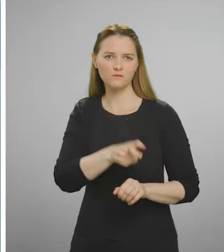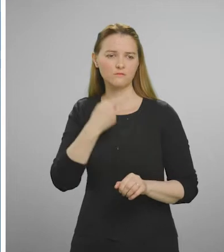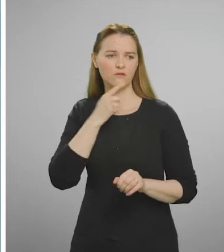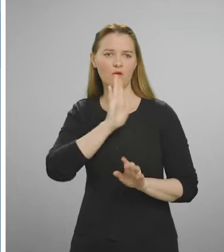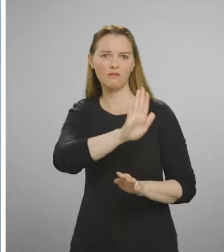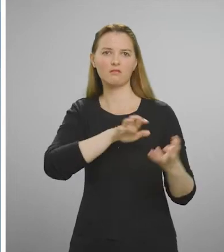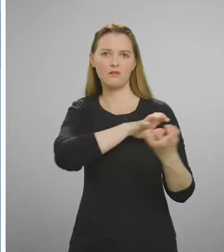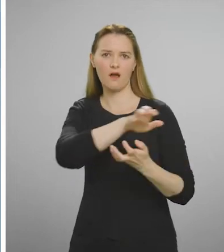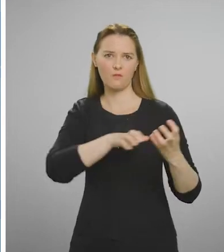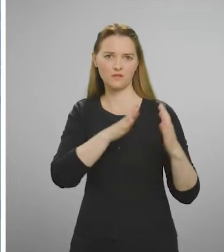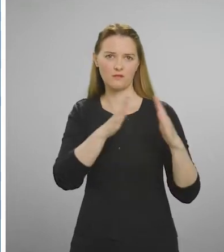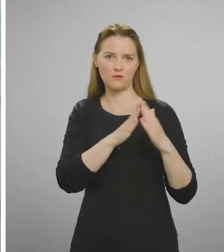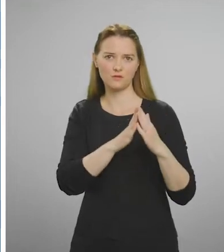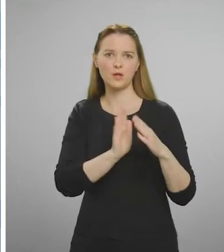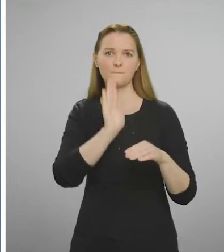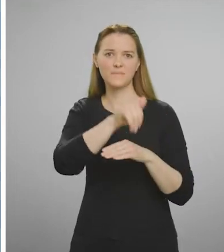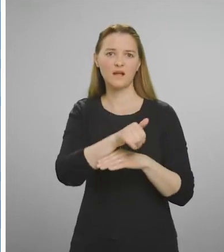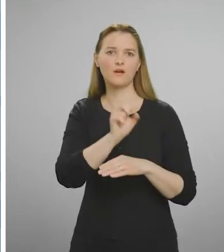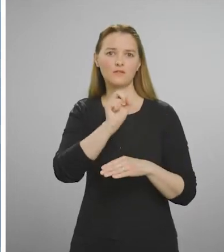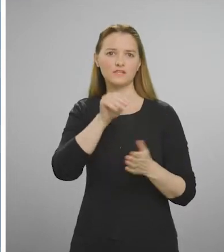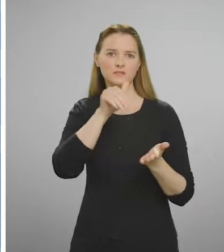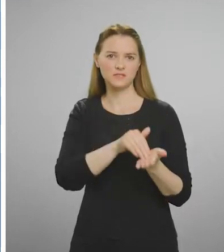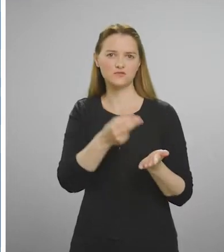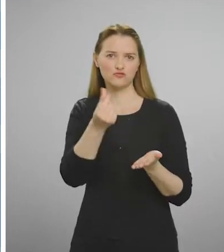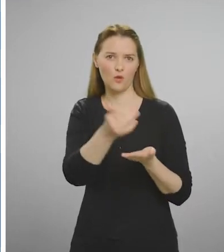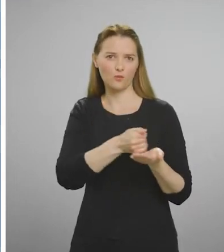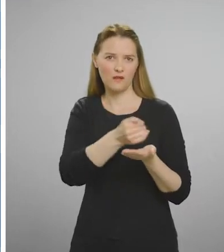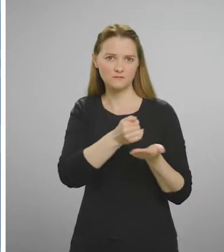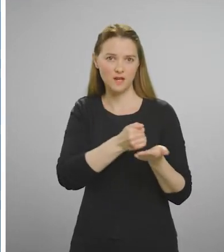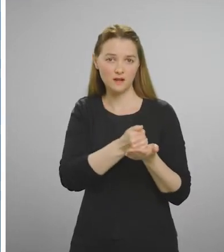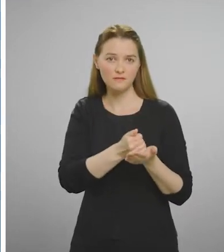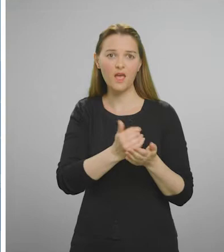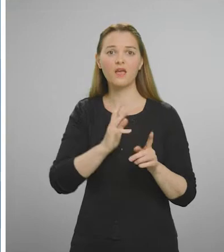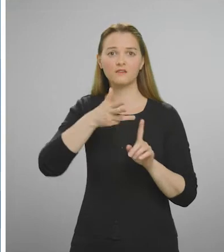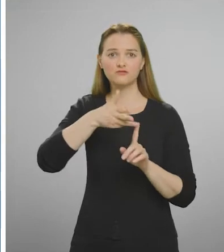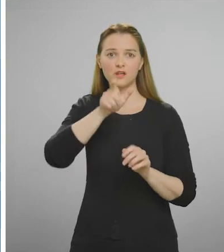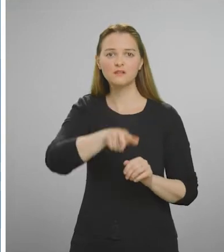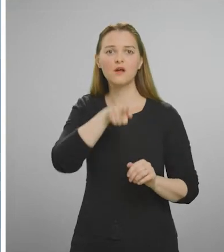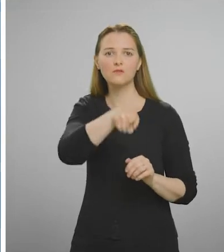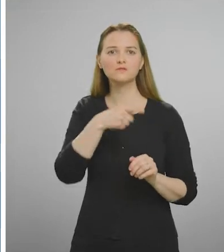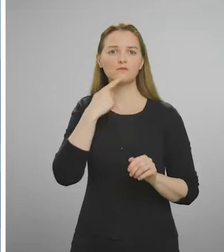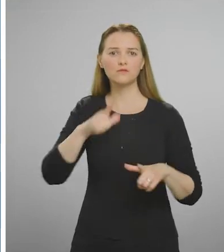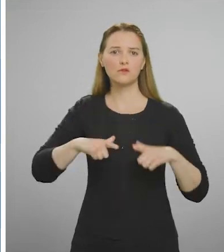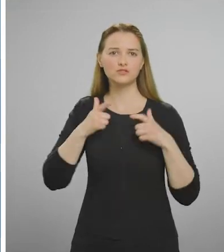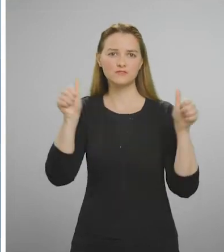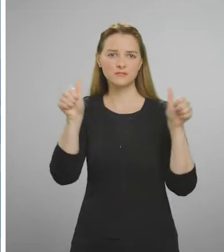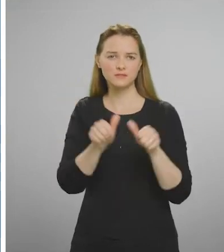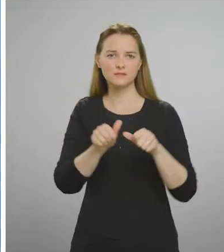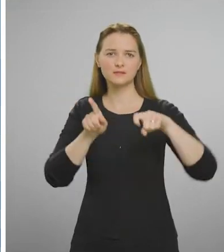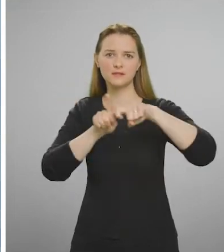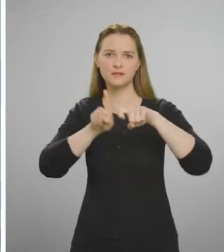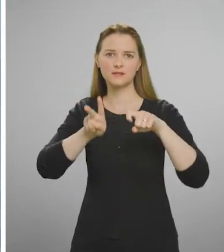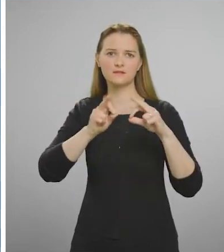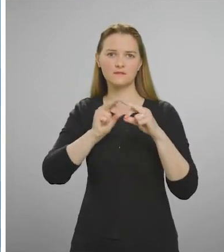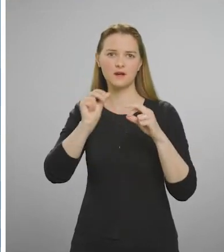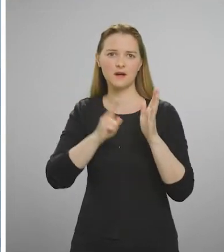visoko obrazovanom osobom, osobom čiji su prihodi kućanstva iznad 13.000 kuna ili osobom koja živi na području Istre